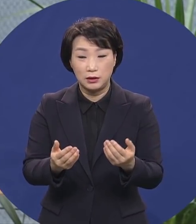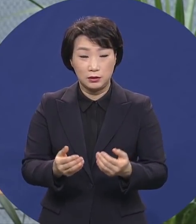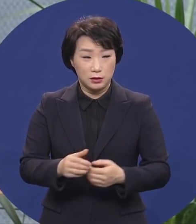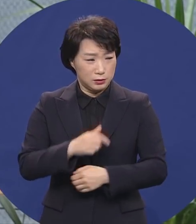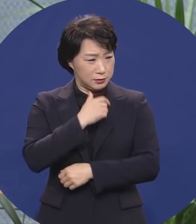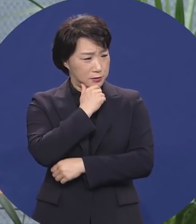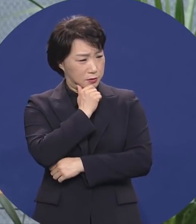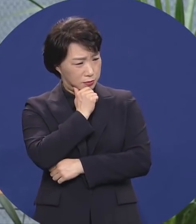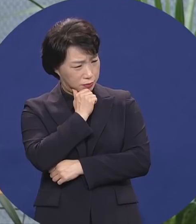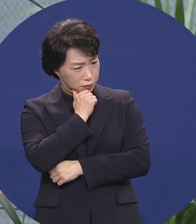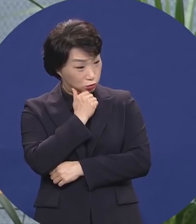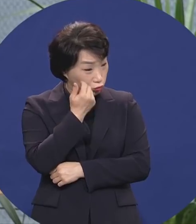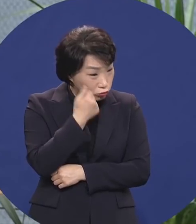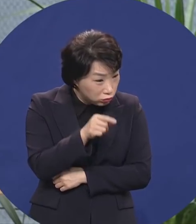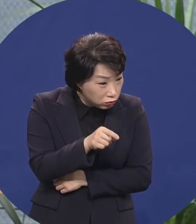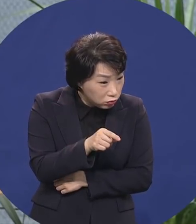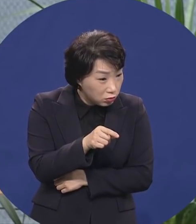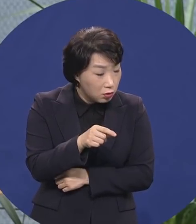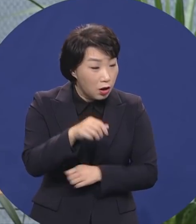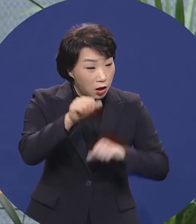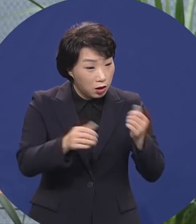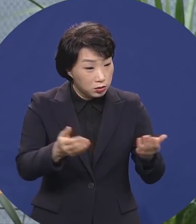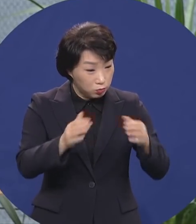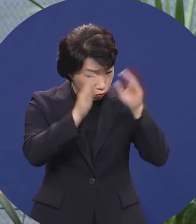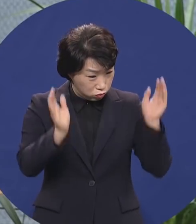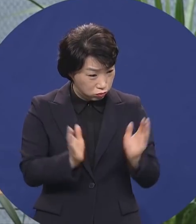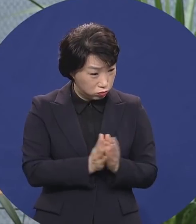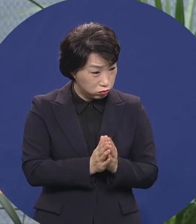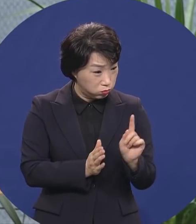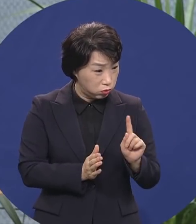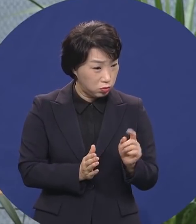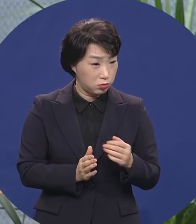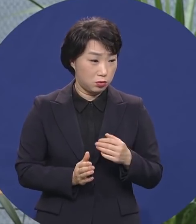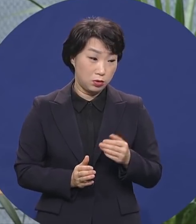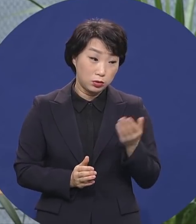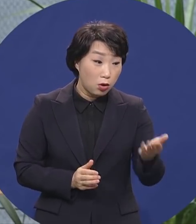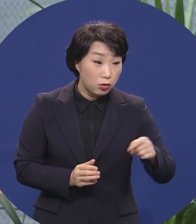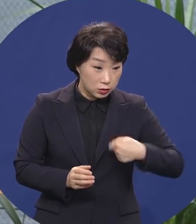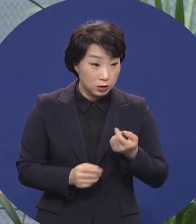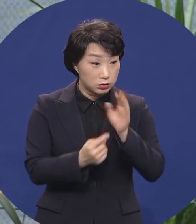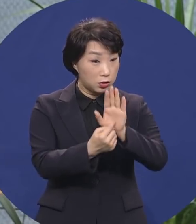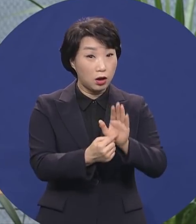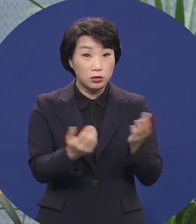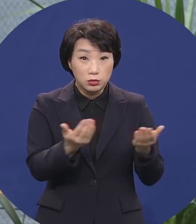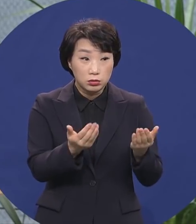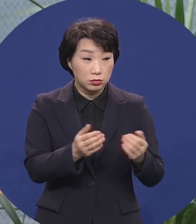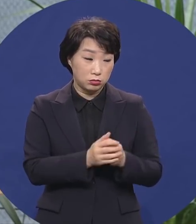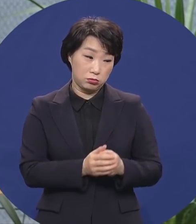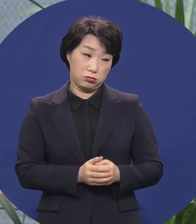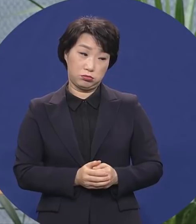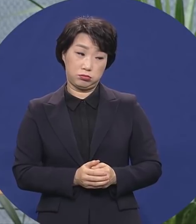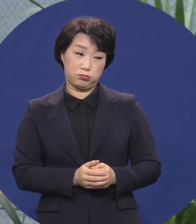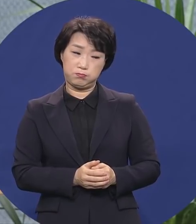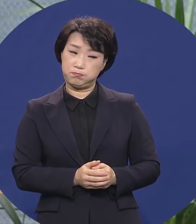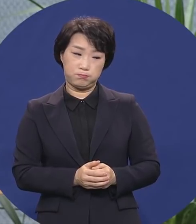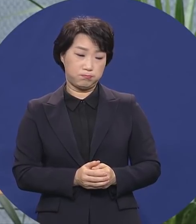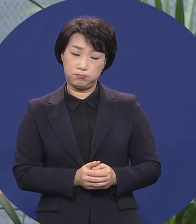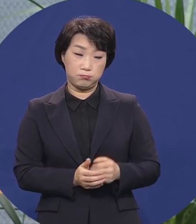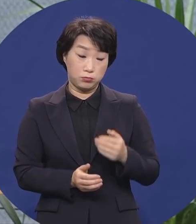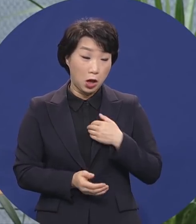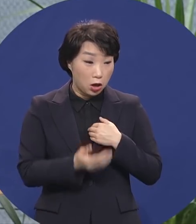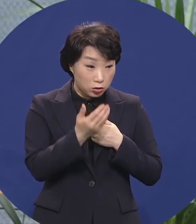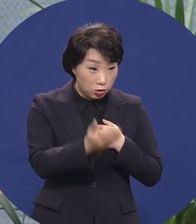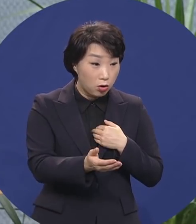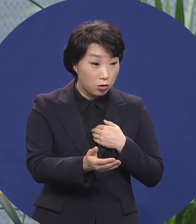글쎄, 네가 한 모든 일이 너를 드러내기 위해서 한 일이지 내가